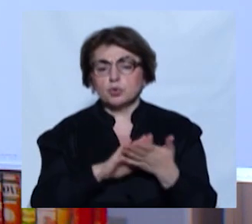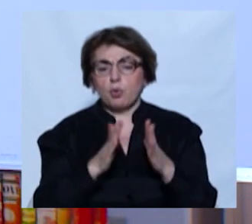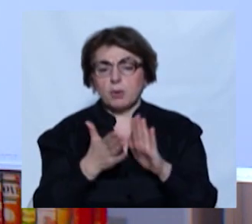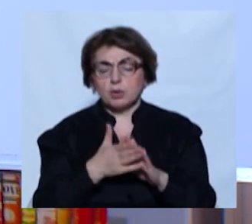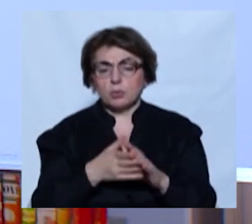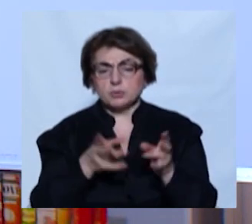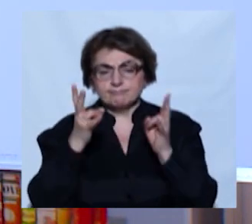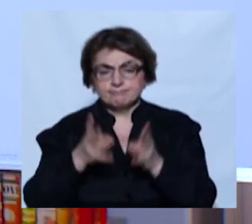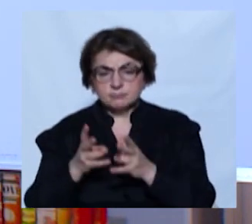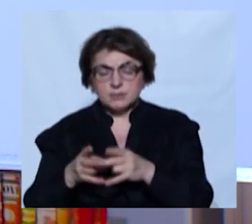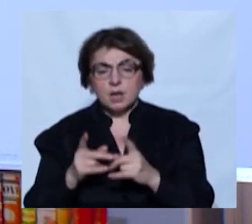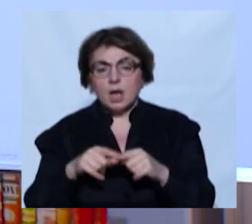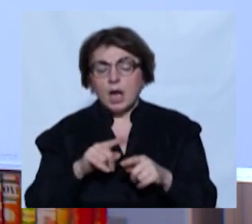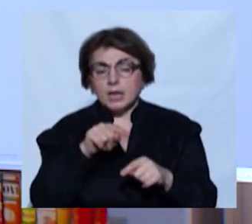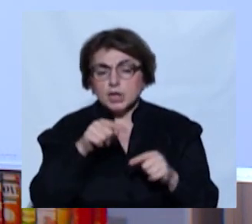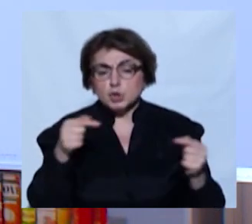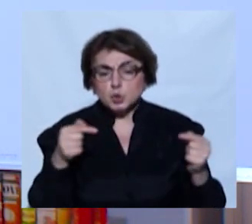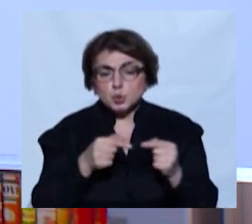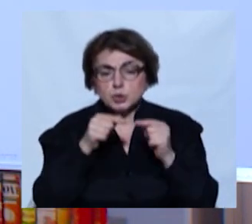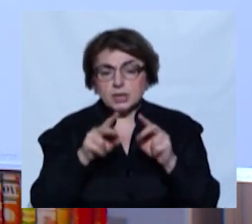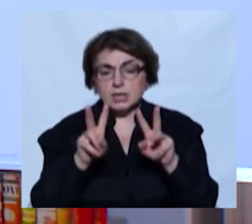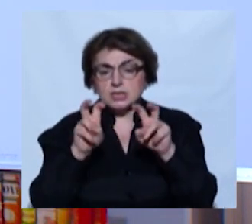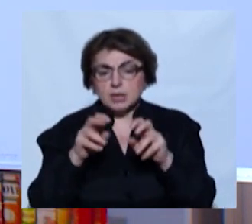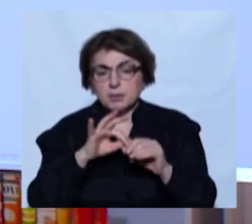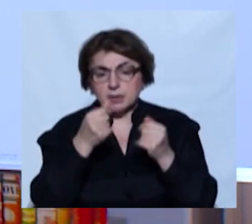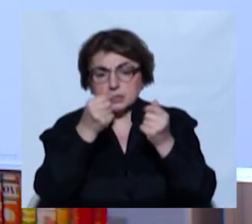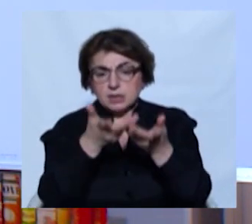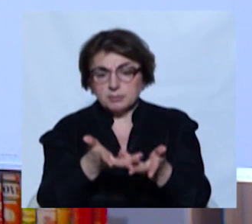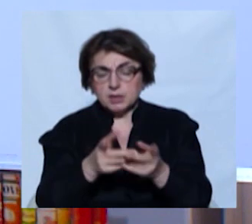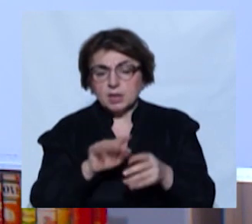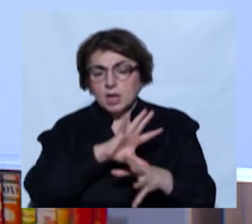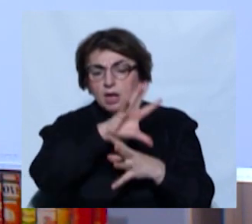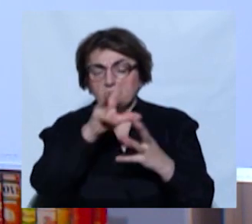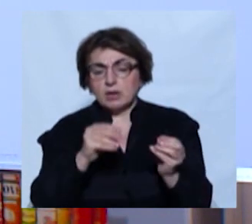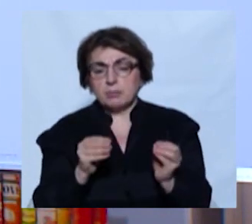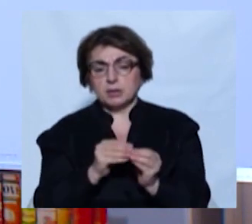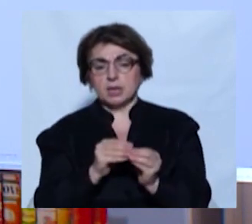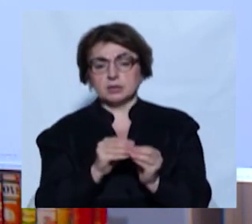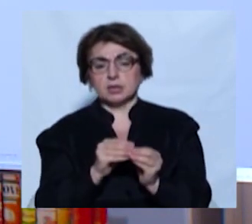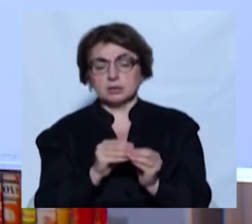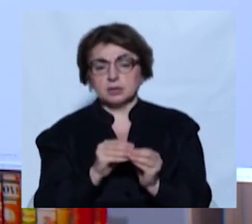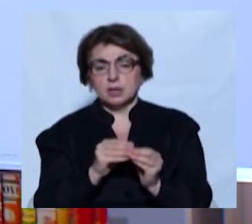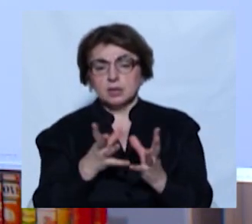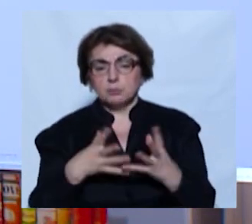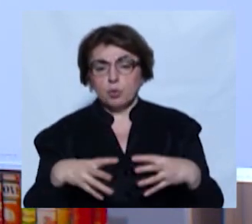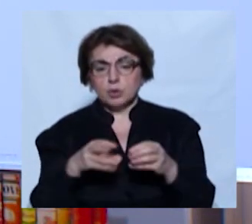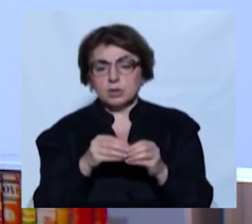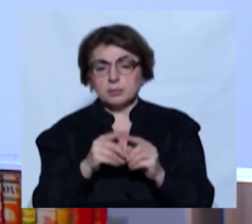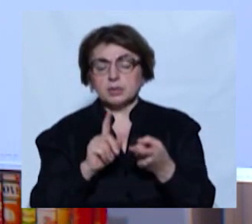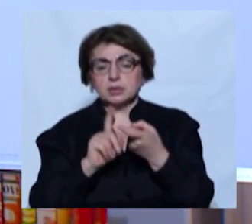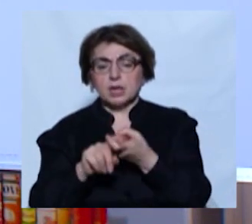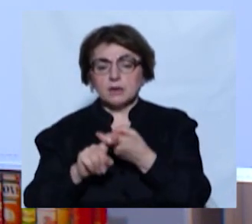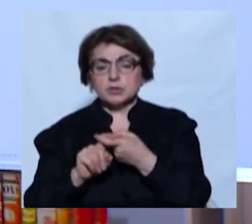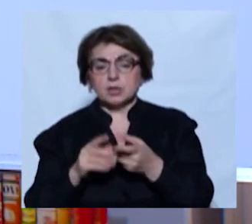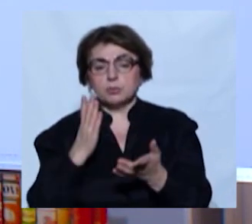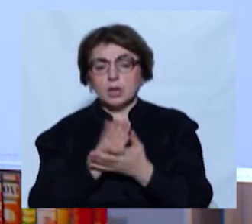მდგომარეობის გაუარესებას და აი ეს დეგრადირების ნიშნები საბოლოო ჯამში ყველაფერი საერთო თავს იყრის და დაკავშირებულია